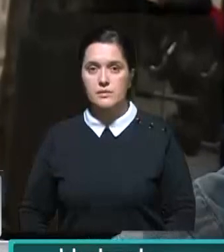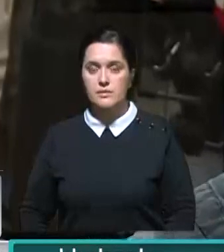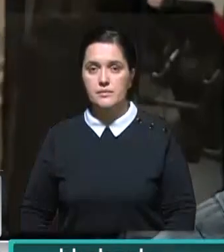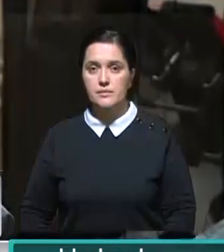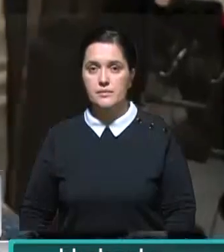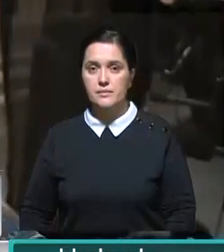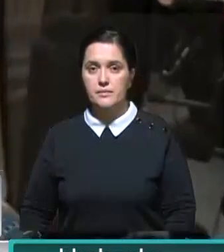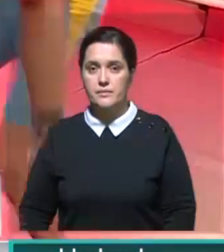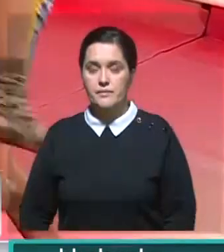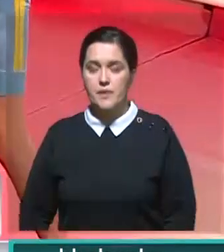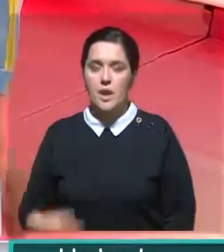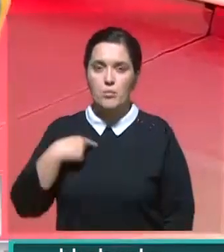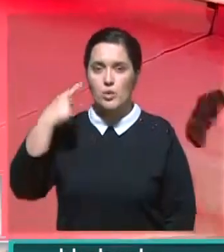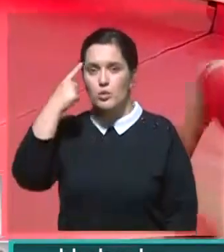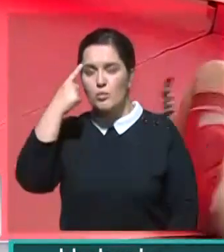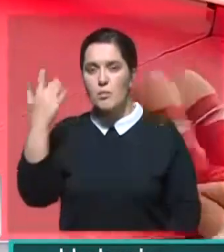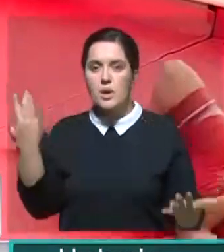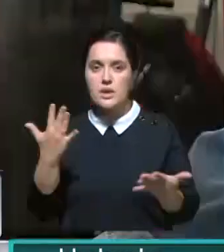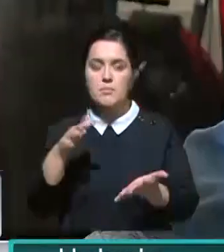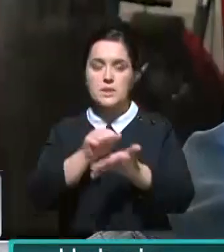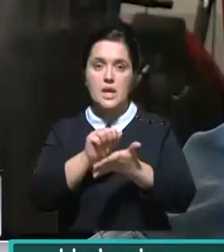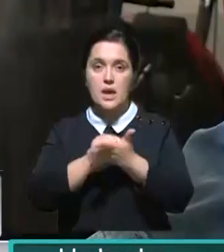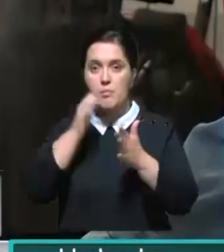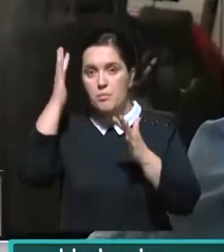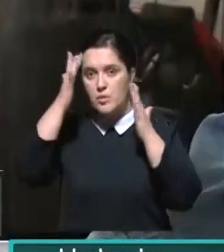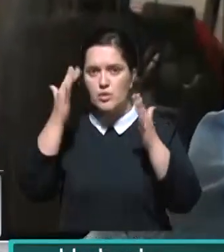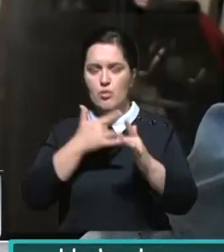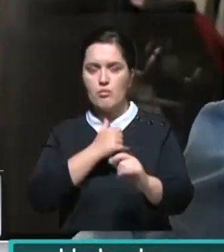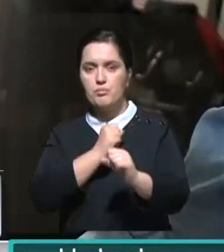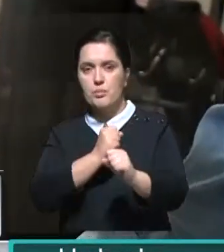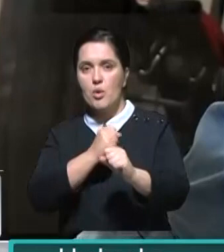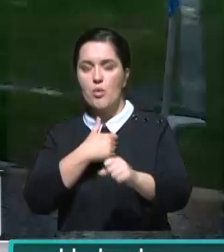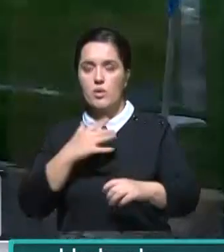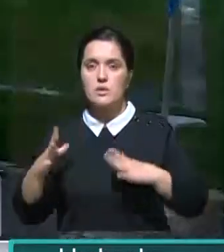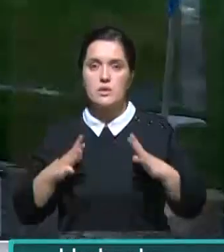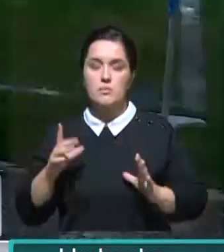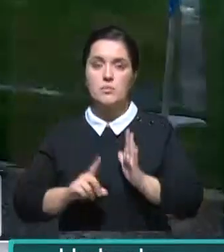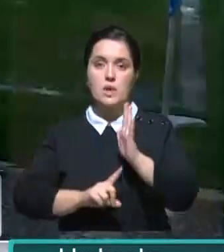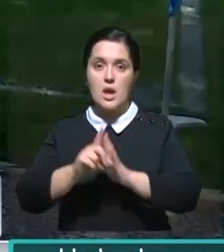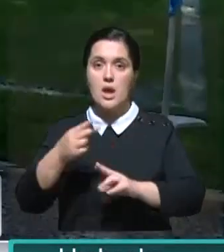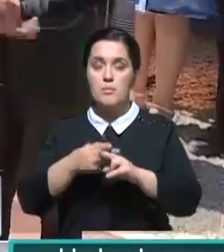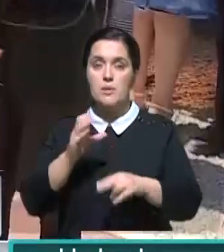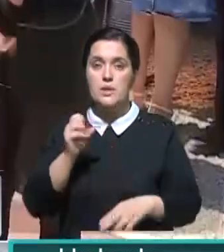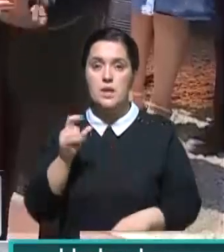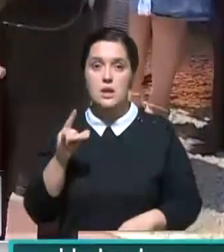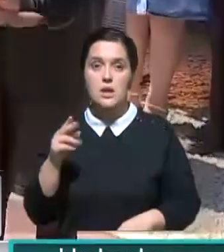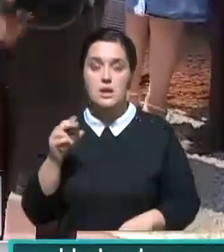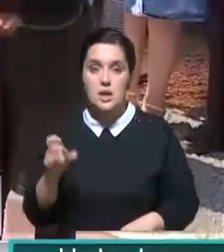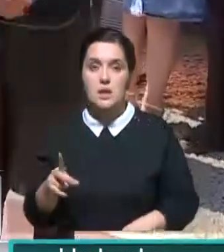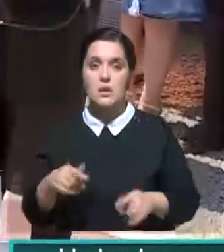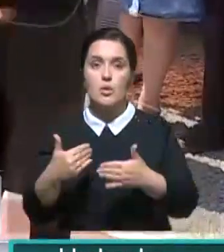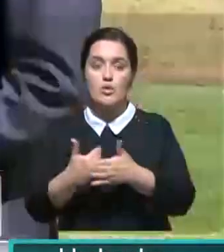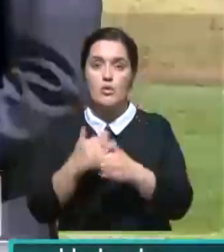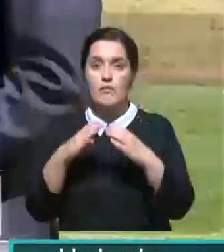Мы с ребятами думаем, каким видом спорта заняться. Мечтаем, конечно, стать боксерами. Начнем тренироваться. А в самом Саркане открылся новый